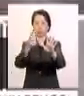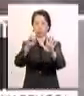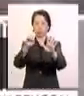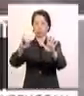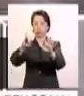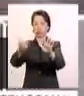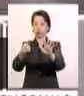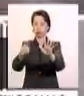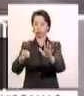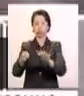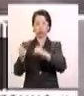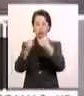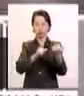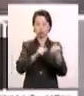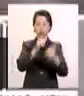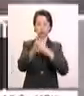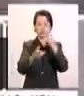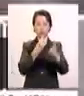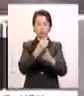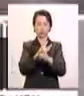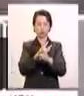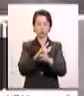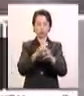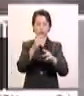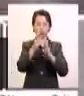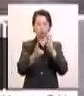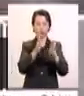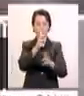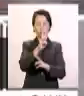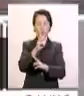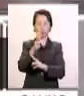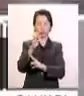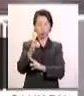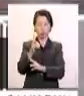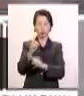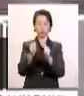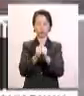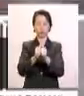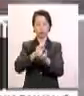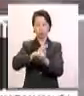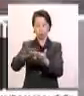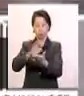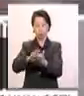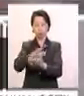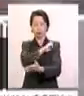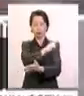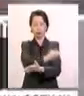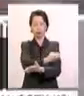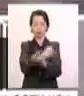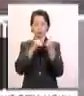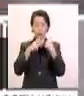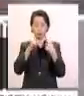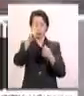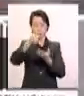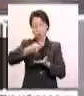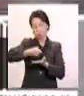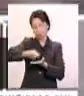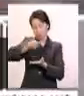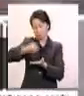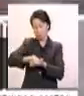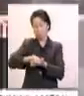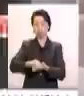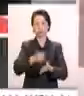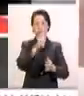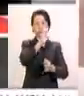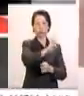juta ringgit oleh Worldwide Holdings Berhad dengan kerjasama Western Power Clean Energy Seram Berhad. Satu perjanjian kerjasama